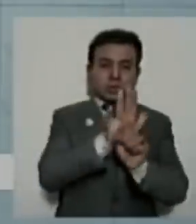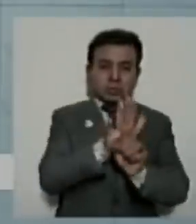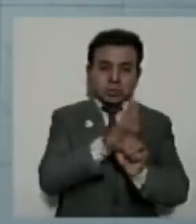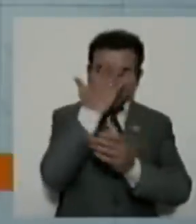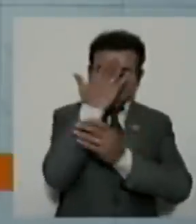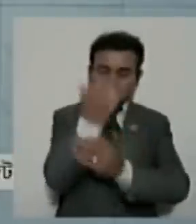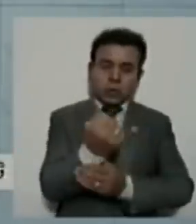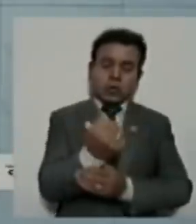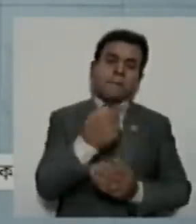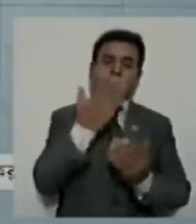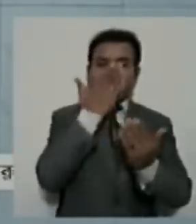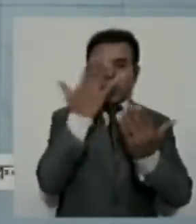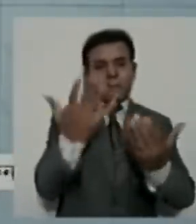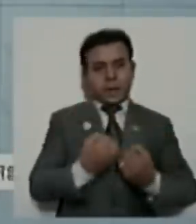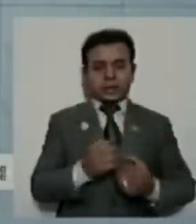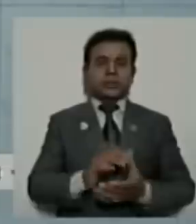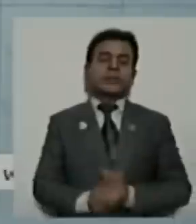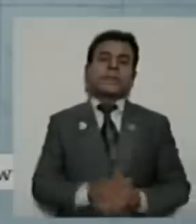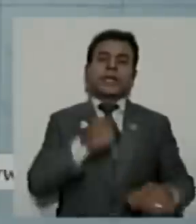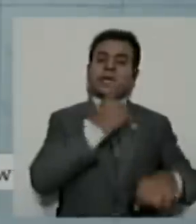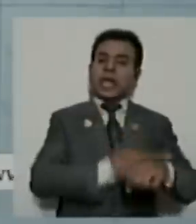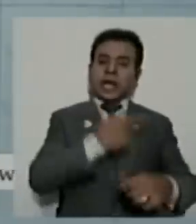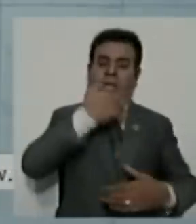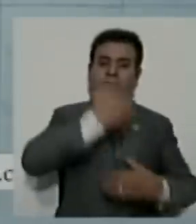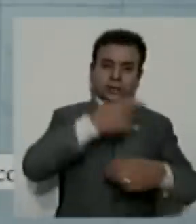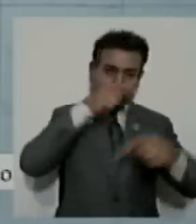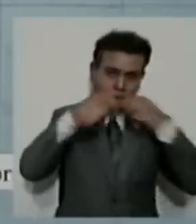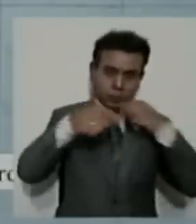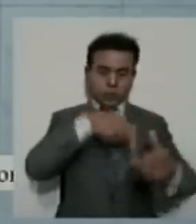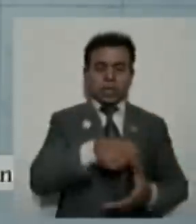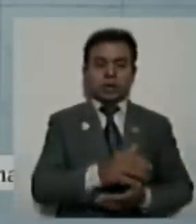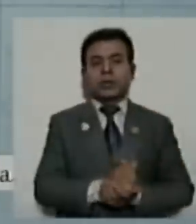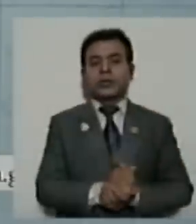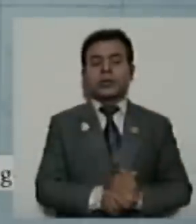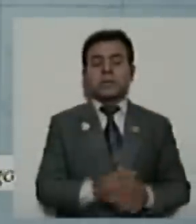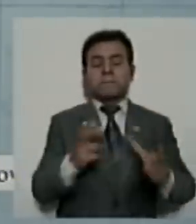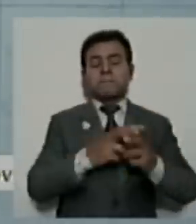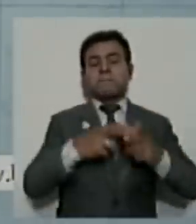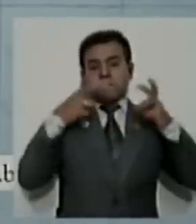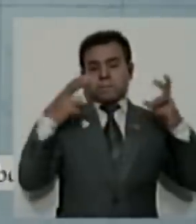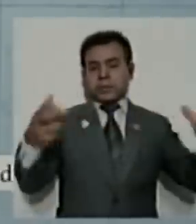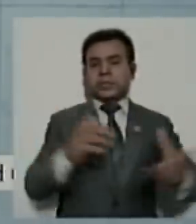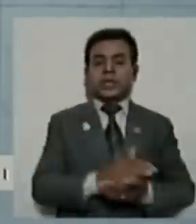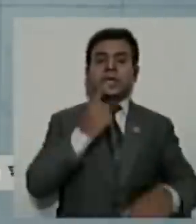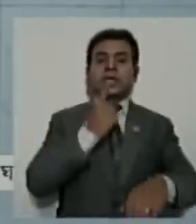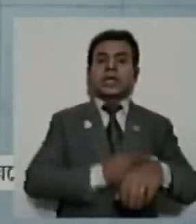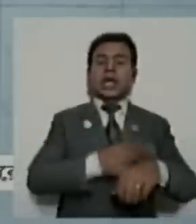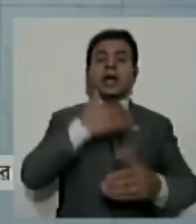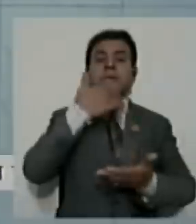ঢাকা ডিভিশনের মধ্যে 4টি জেলায়, যেমন প্রথমত আছে নারায়ণগঞ্জ। নারায়ণগঞ্জের তথ্য